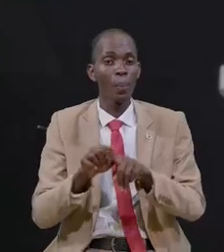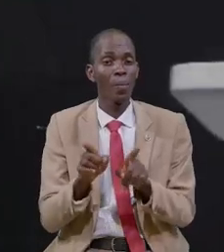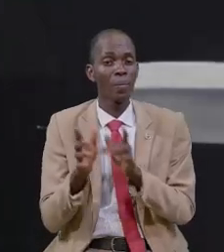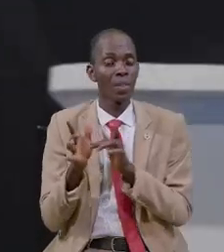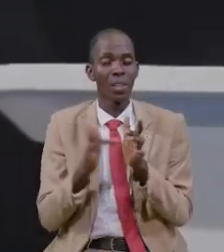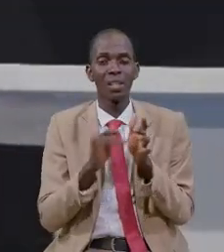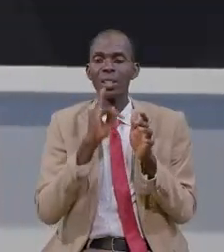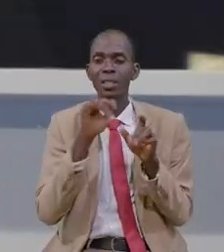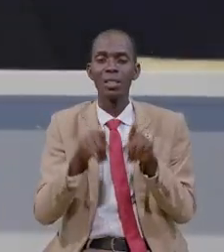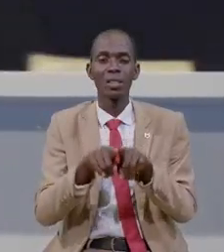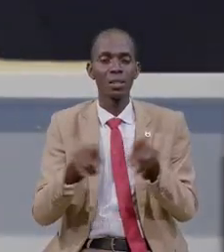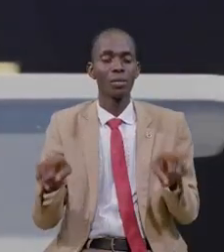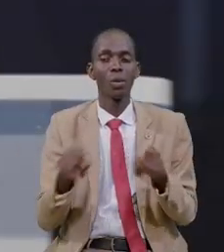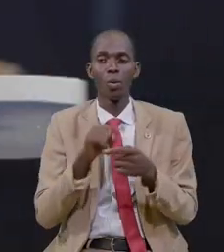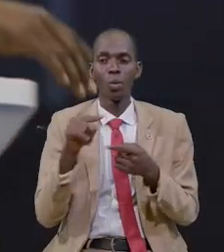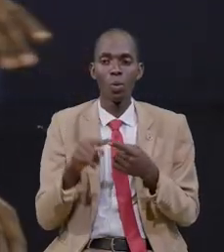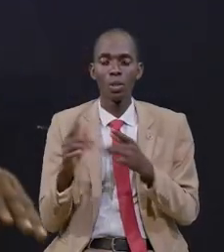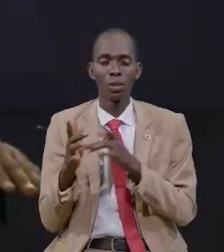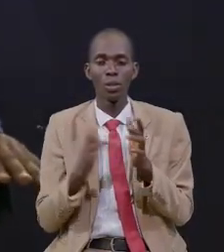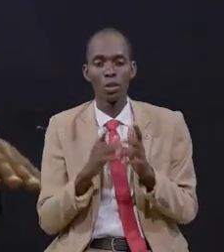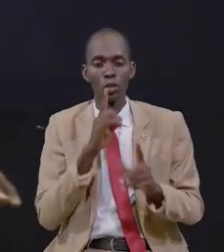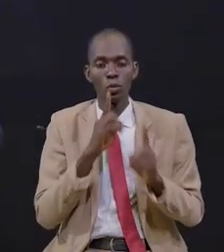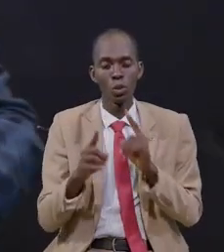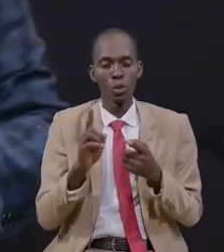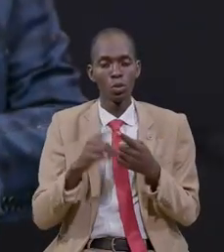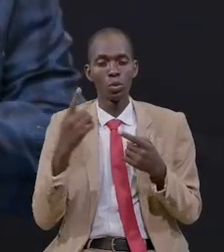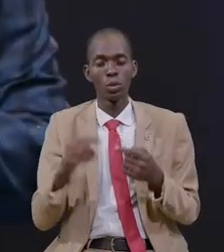différent. Quand il parle à l'océan,